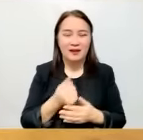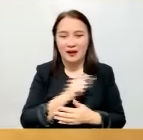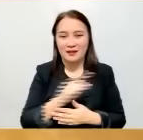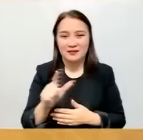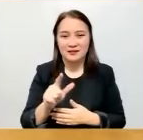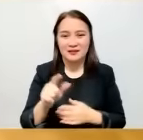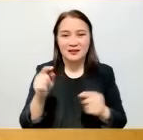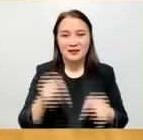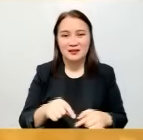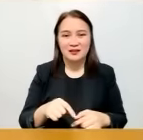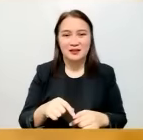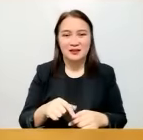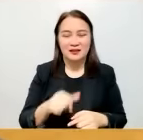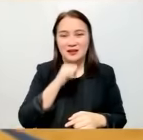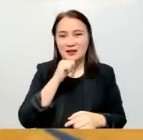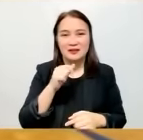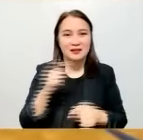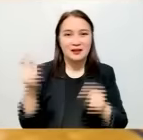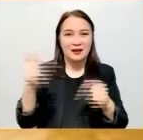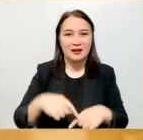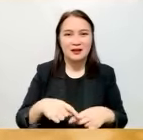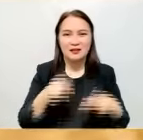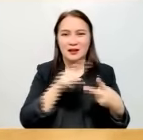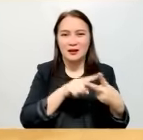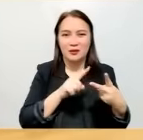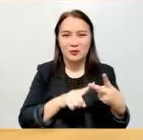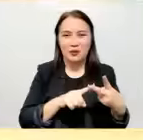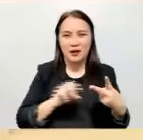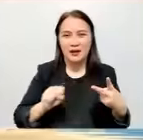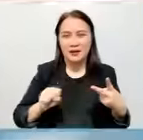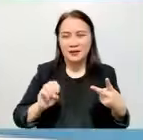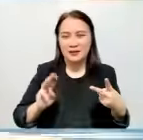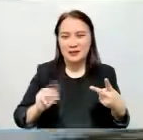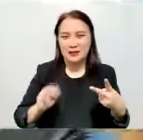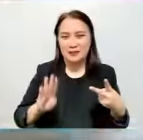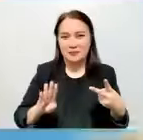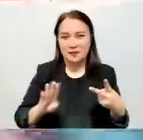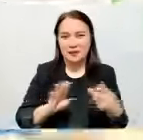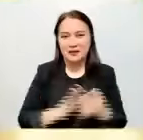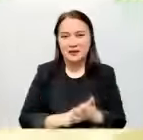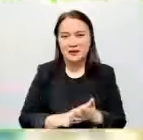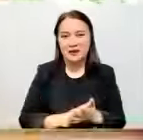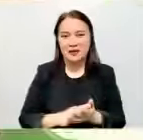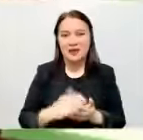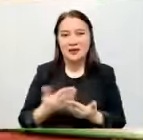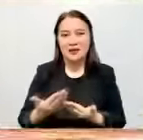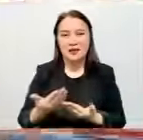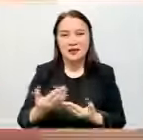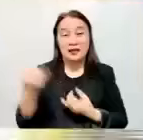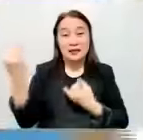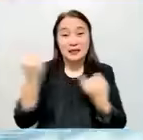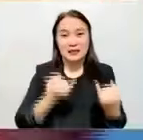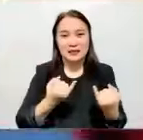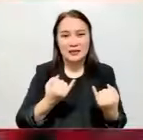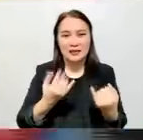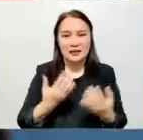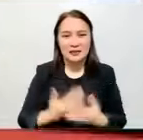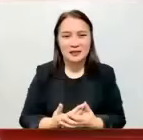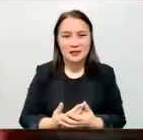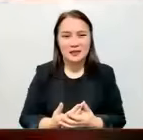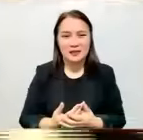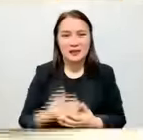Hindi lang nakadalo ang dalawang San Miguel Beermen stalwarts na sina big man June Mar Fajardo at guard CJ